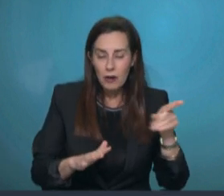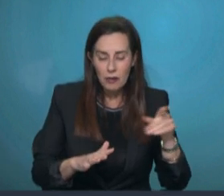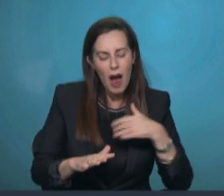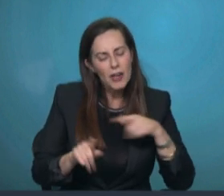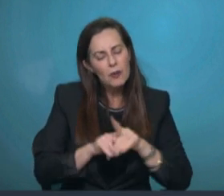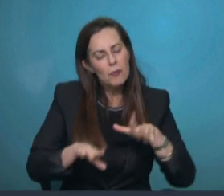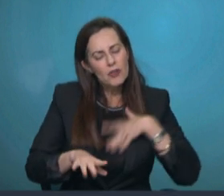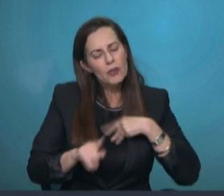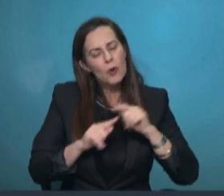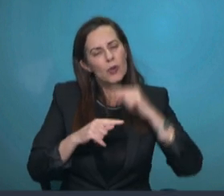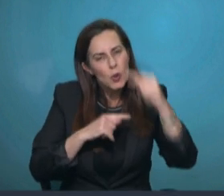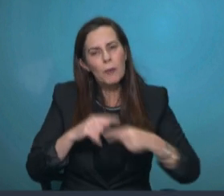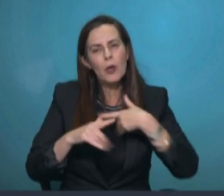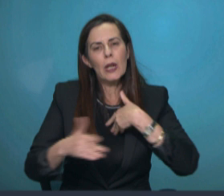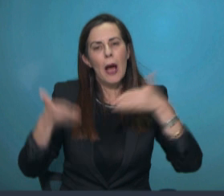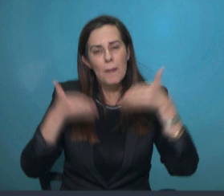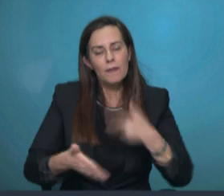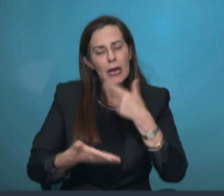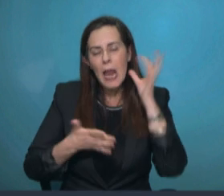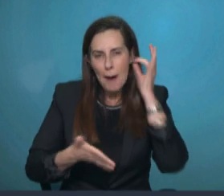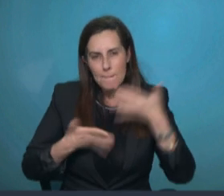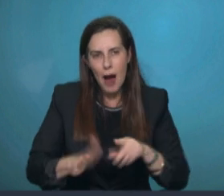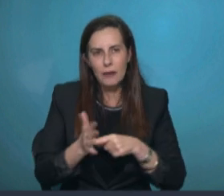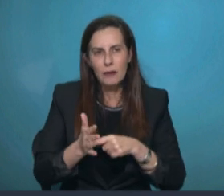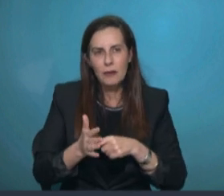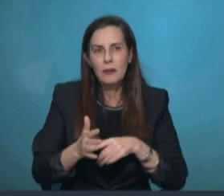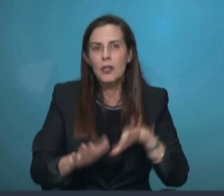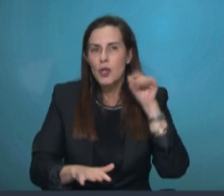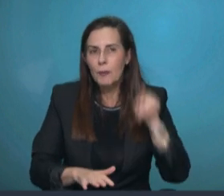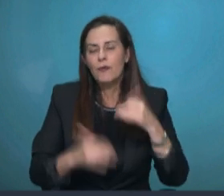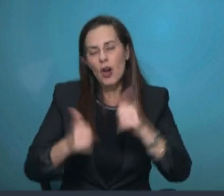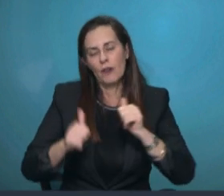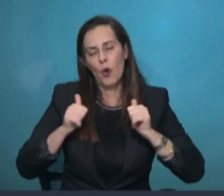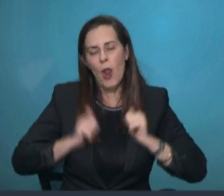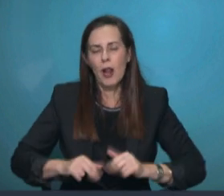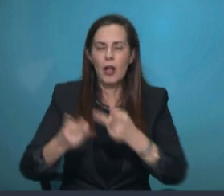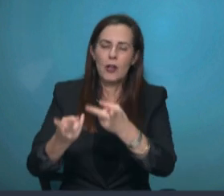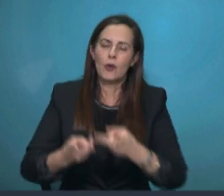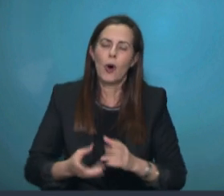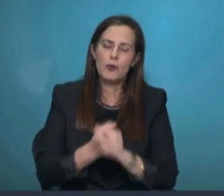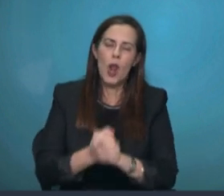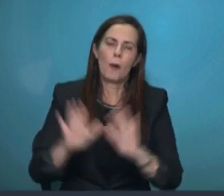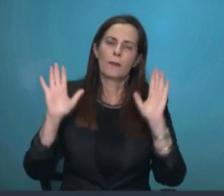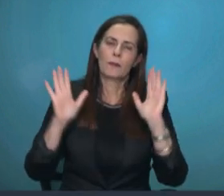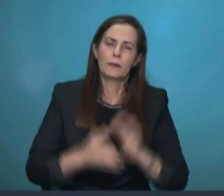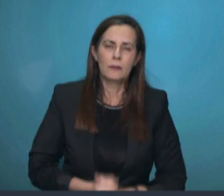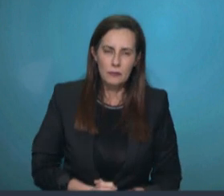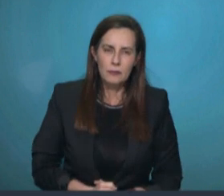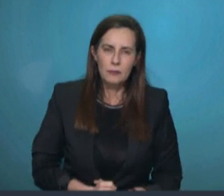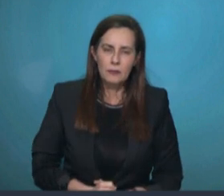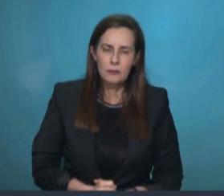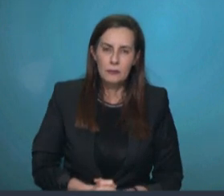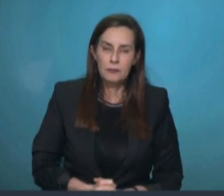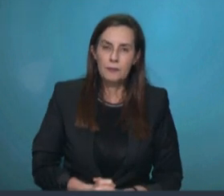לבית קוללות ולהגיד לוורדית שמצאות אותו ואת יכולה עכשיו לשכב בשקט. בני משפחת